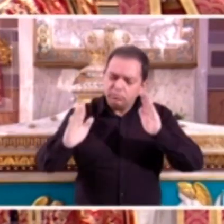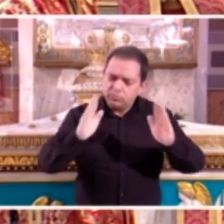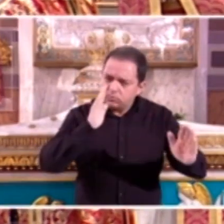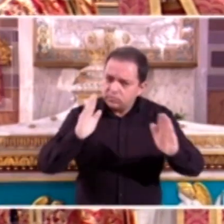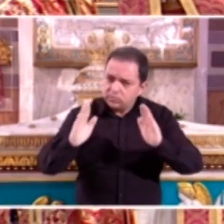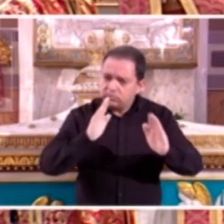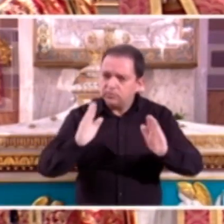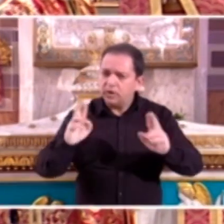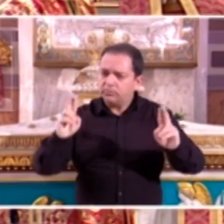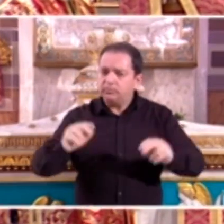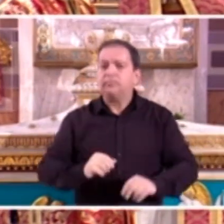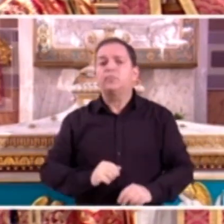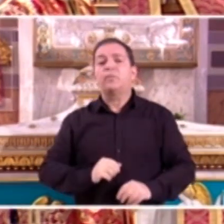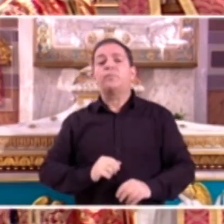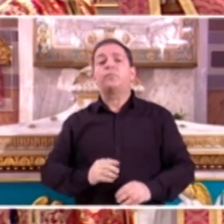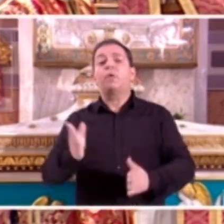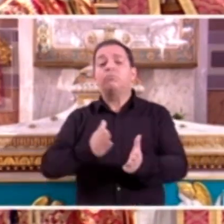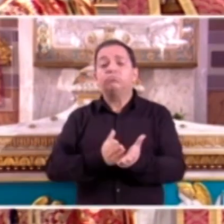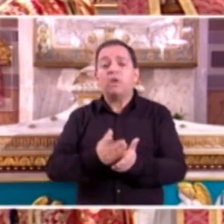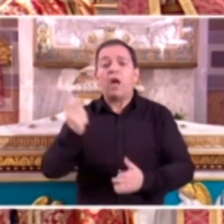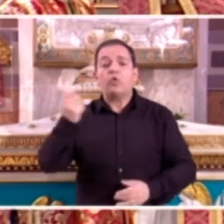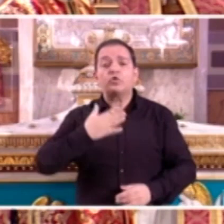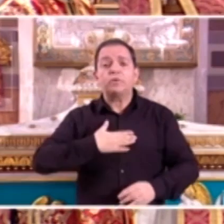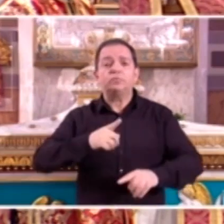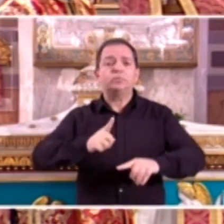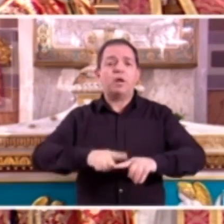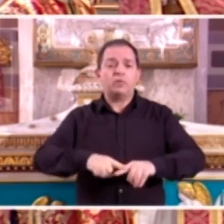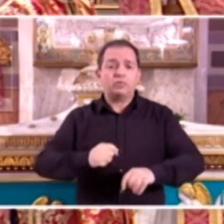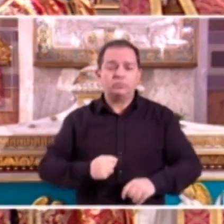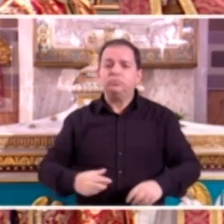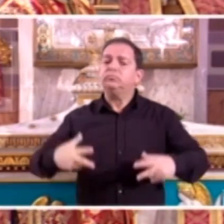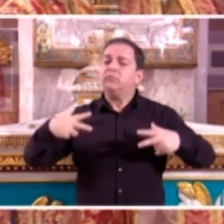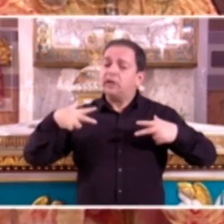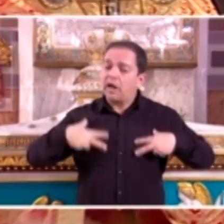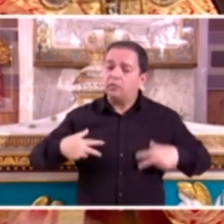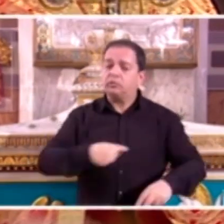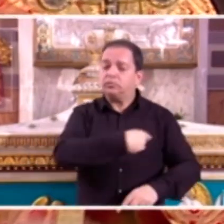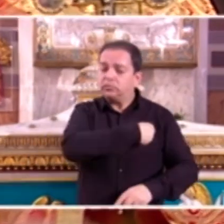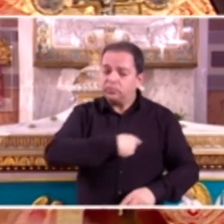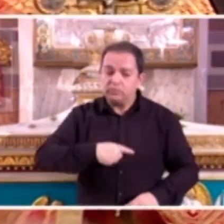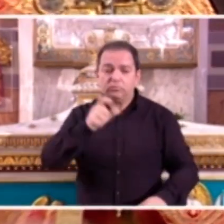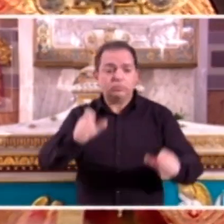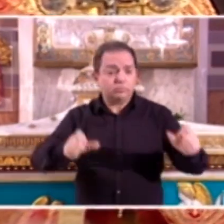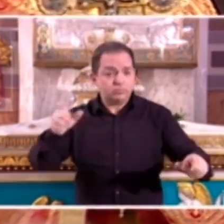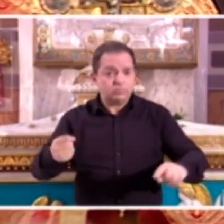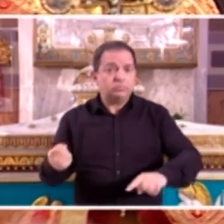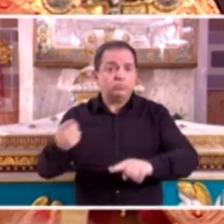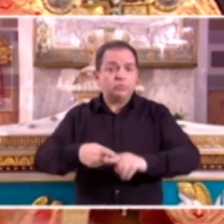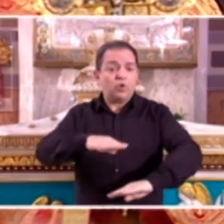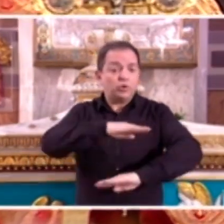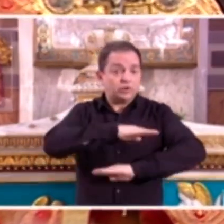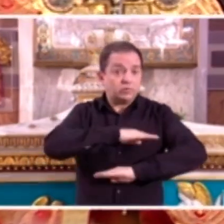αδελφότητος, του ευσεβούς ημών έθνους, πάσης αρχής και εξουσίας εν αυτό και